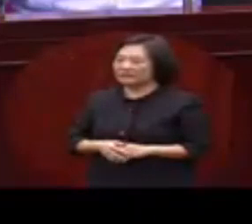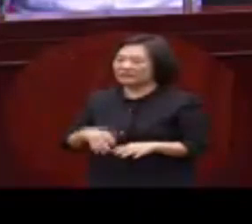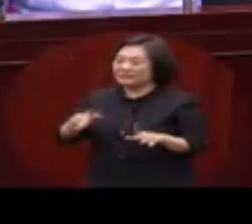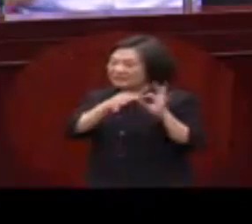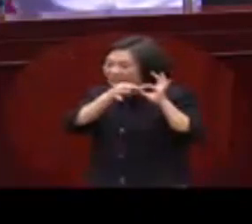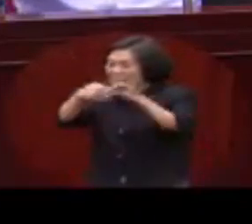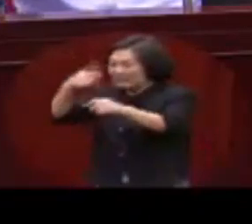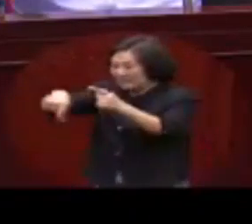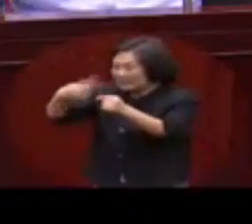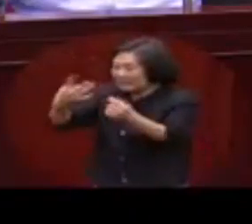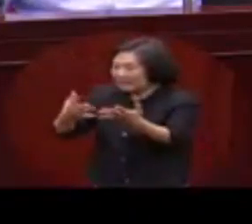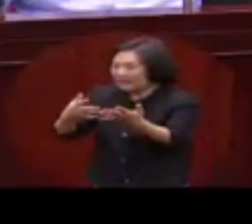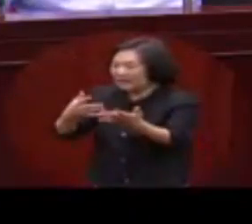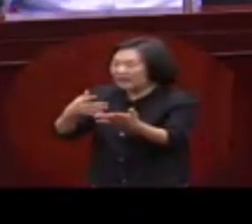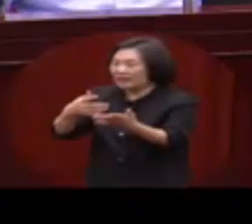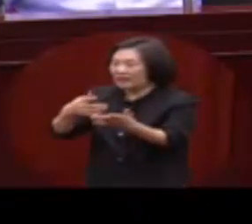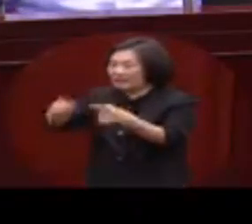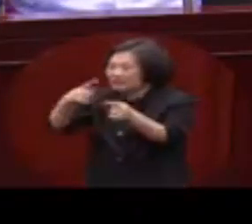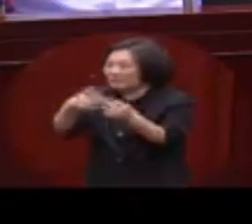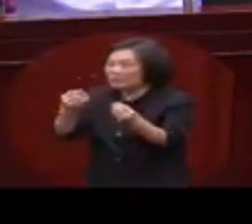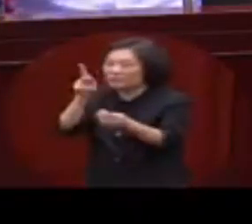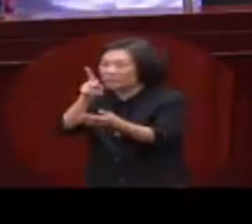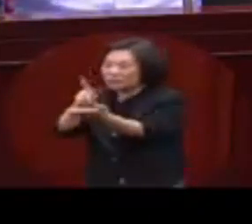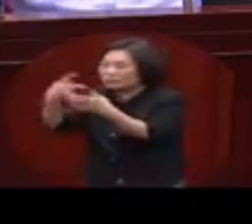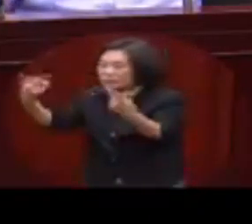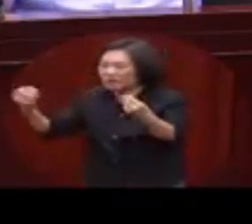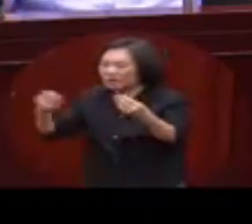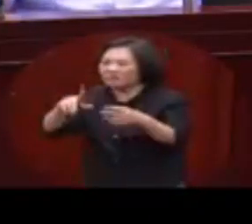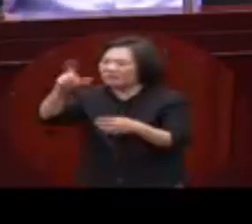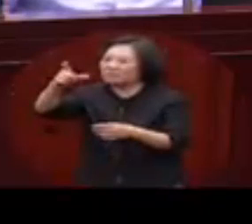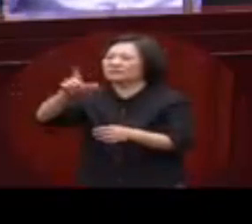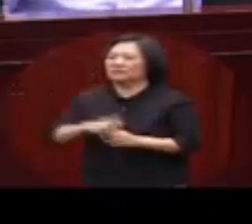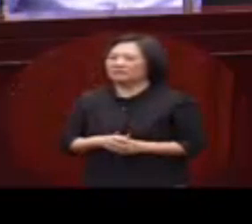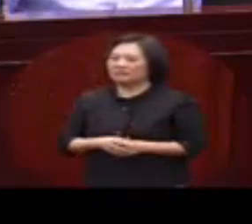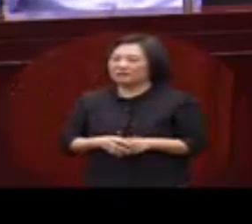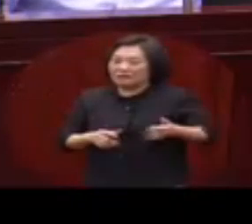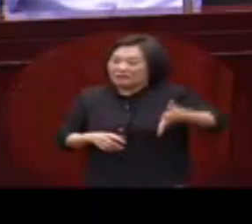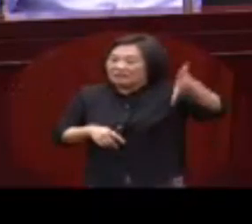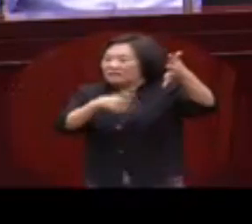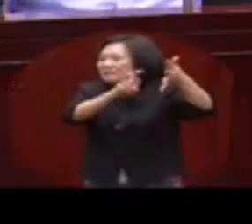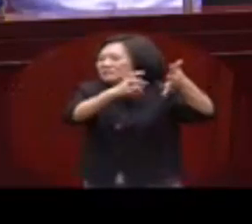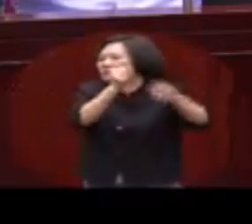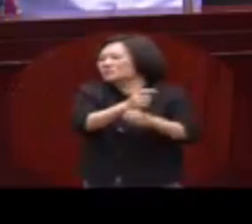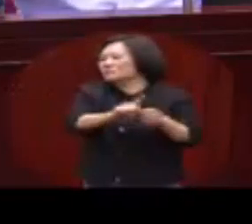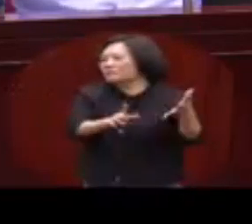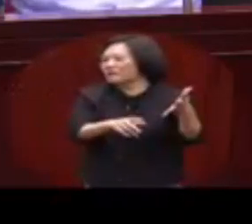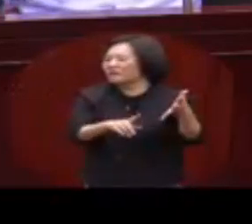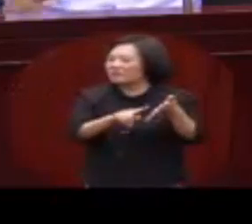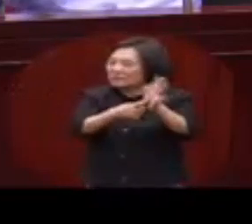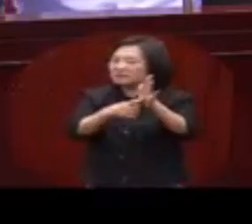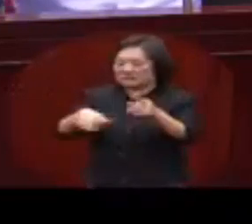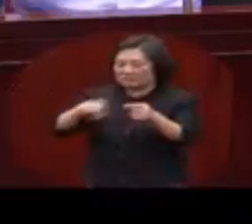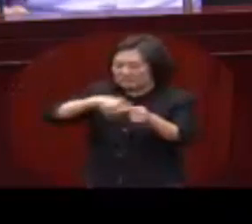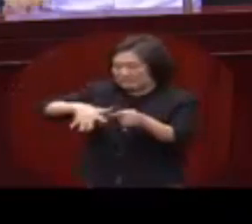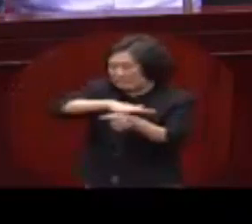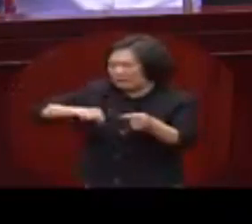12个月没有住人的超过60万户。如果这是事实，请问我们为什么要盖200000户公宅？这表示整个台湾的居住争